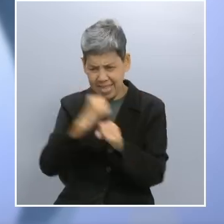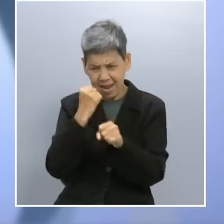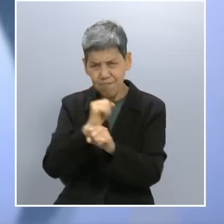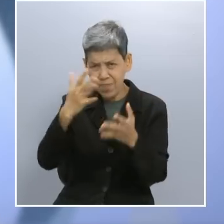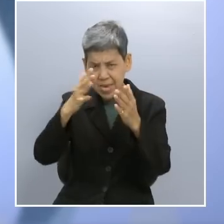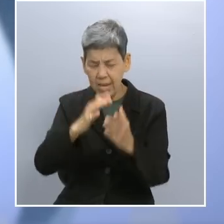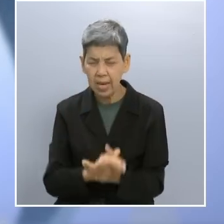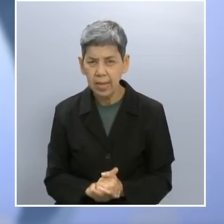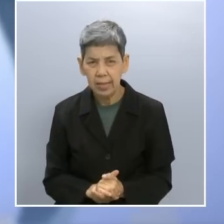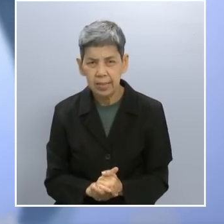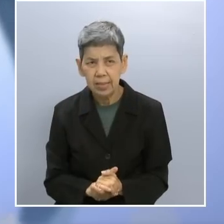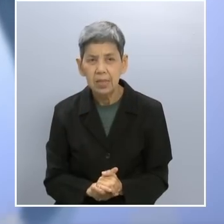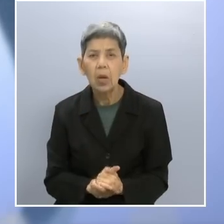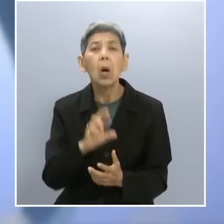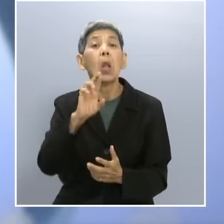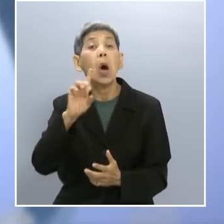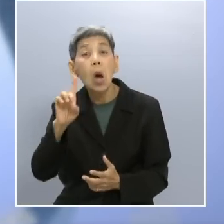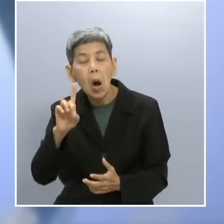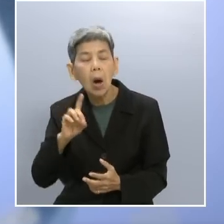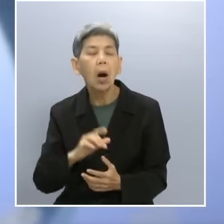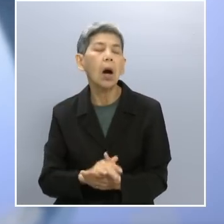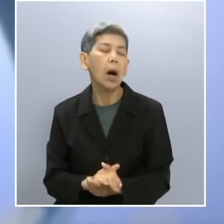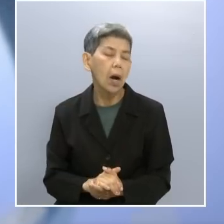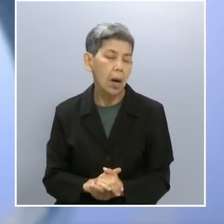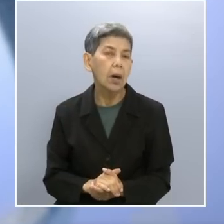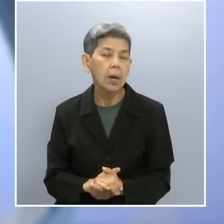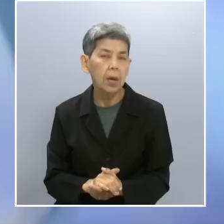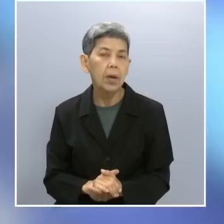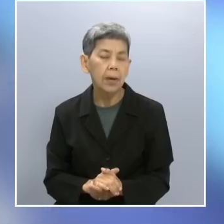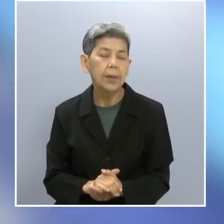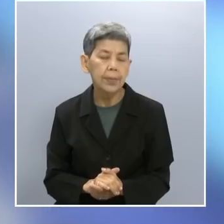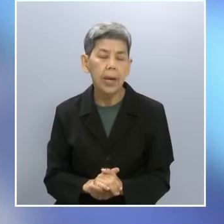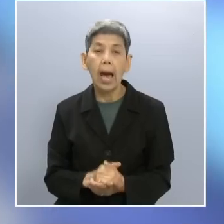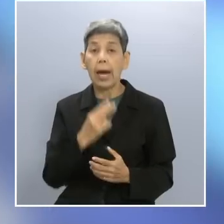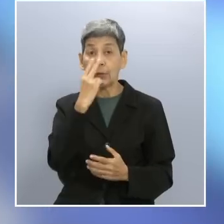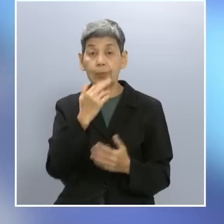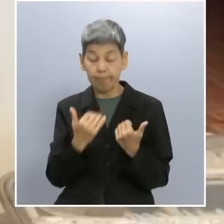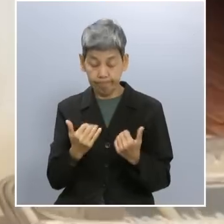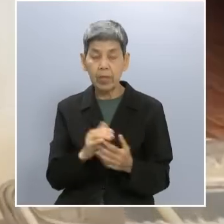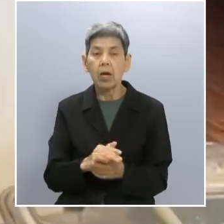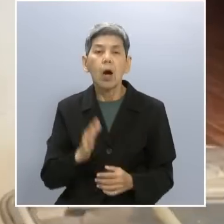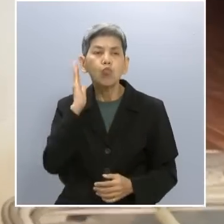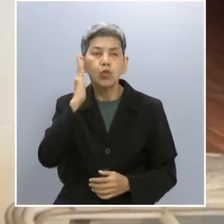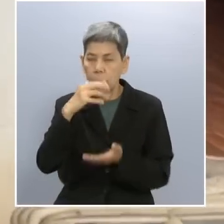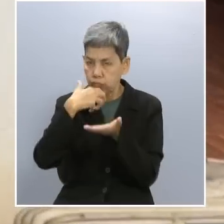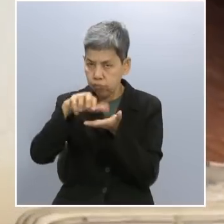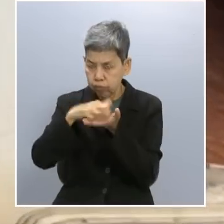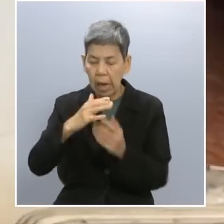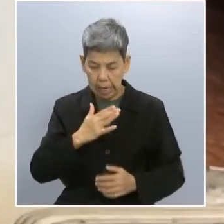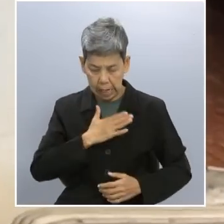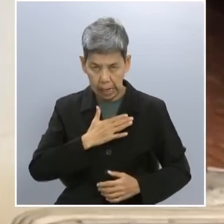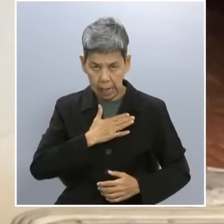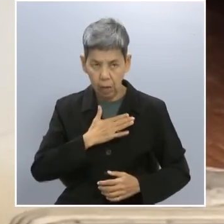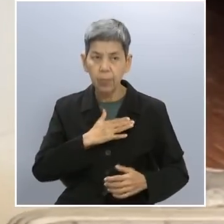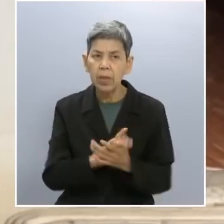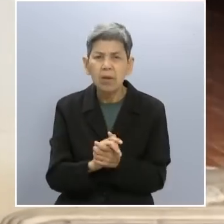นี่นะรดด้วยนี่อ้าวเสร็จปุ๊บปรากฏว่าหลังจากนั้นเนี่ยกบก็ยังบอกด้วยนะบอกว่าตนเองนั้น